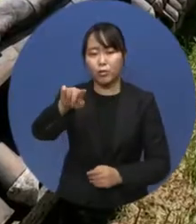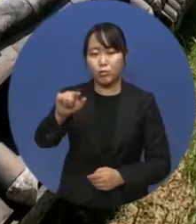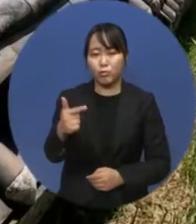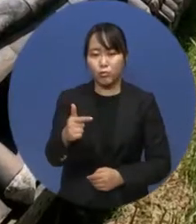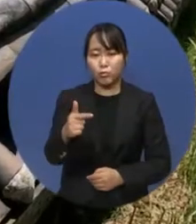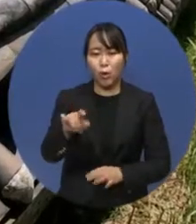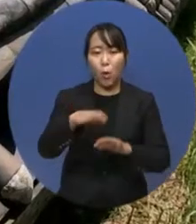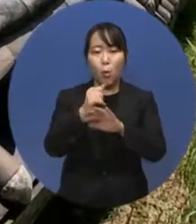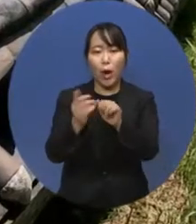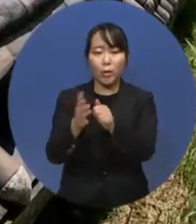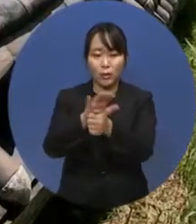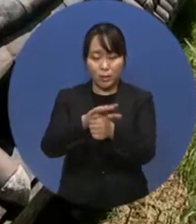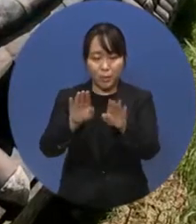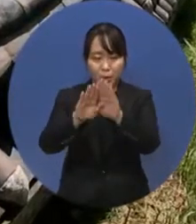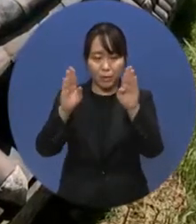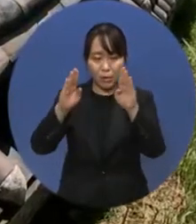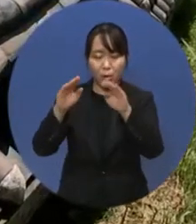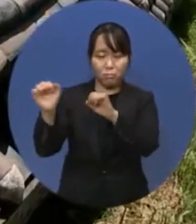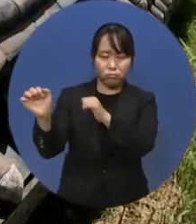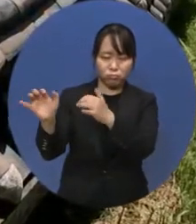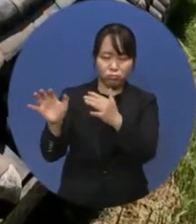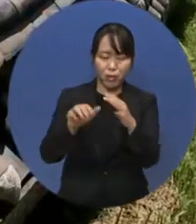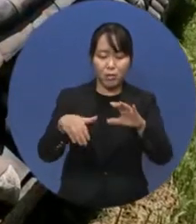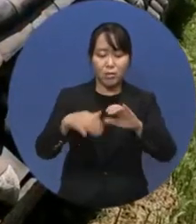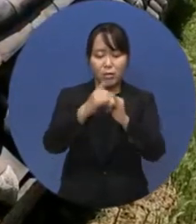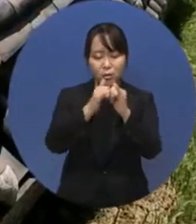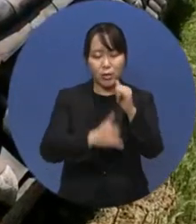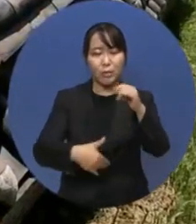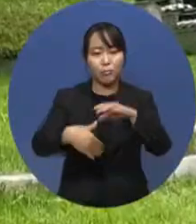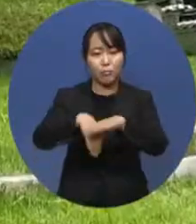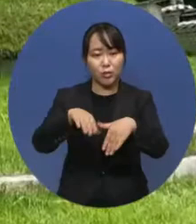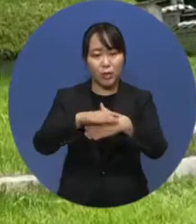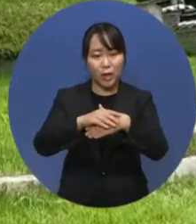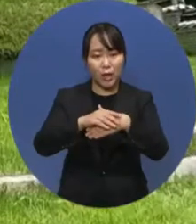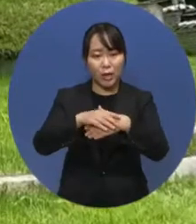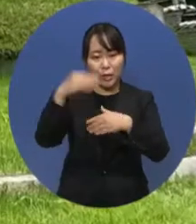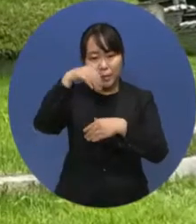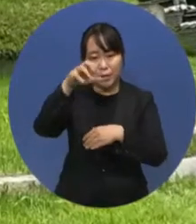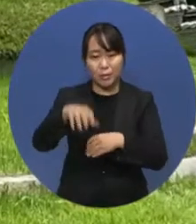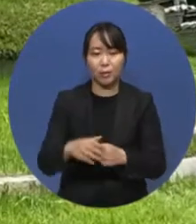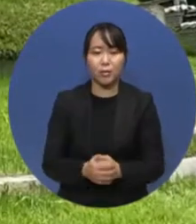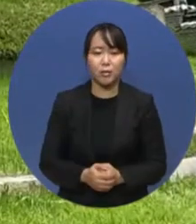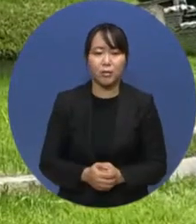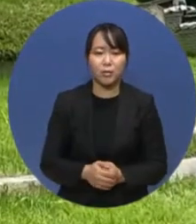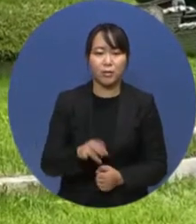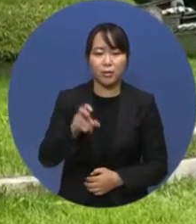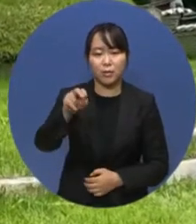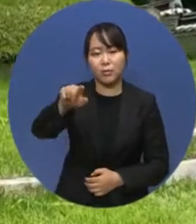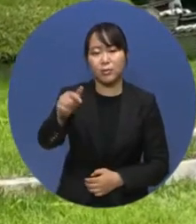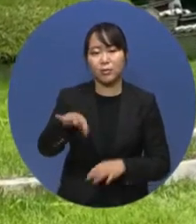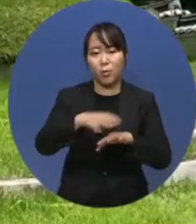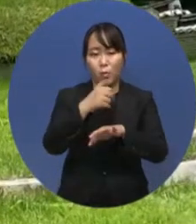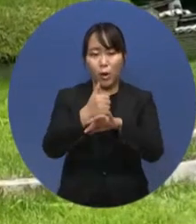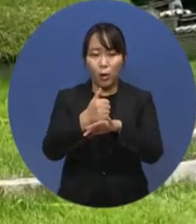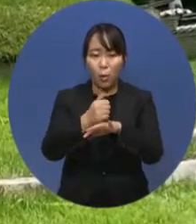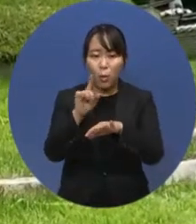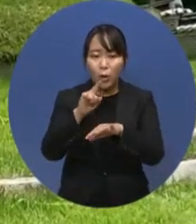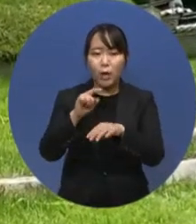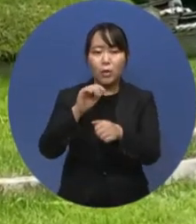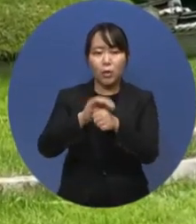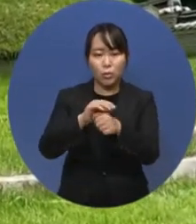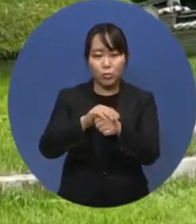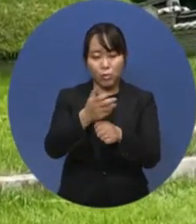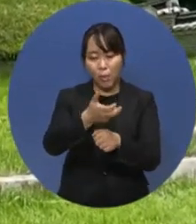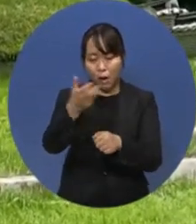개방해 관광객들이 찾는 역사 문화 탐방지입니다. 경순왕께서 어떻게 해서 경주로